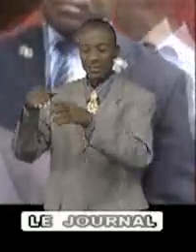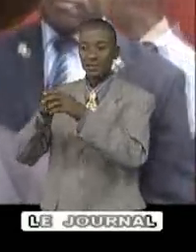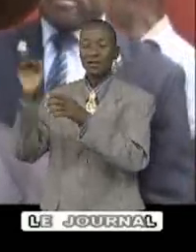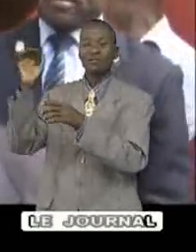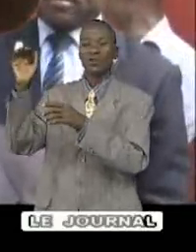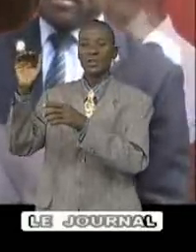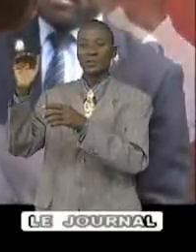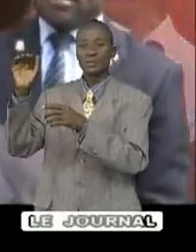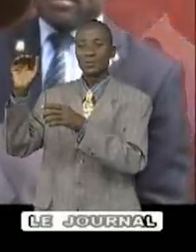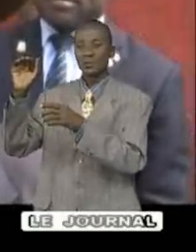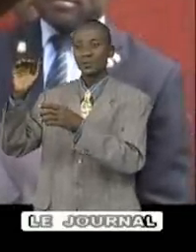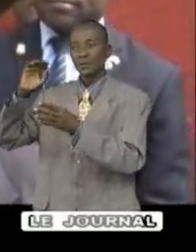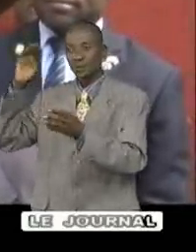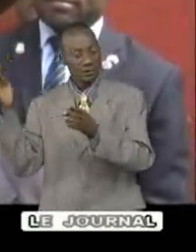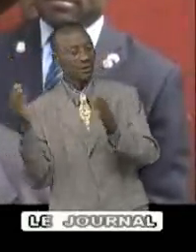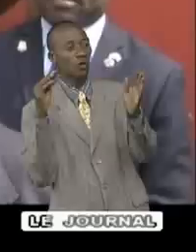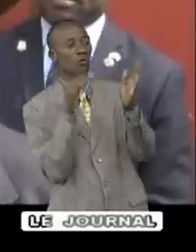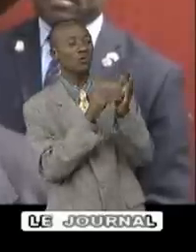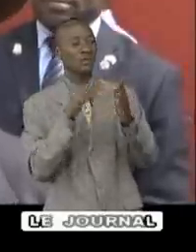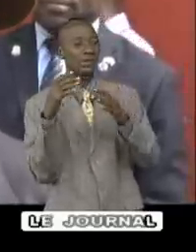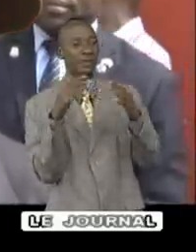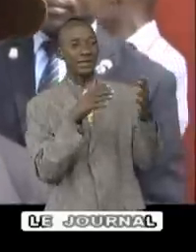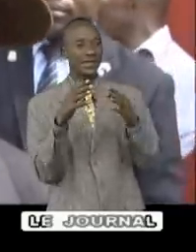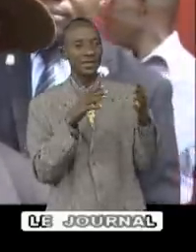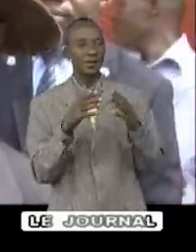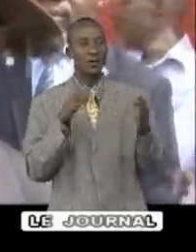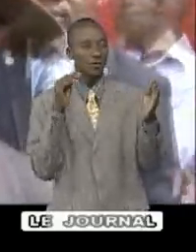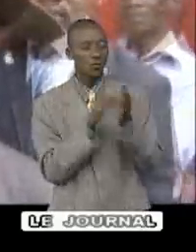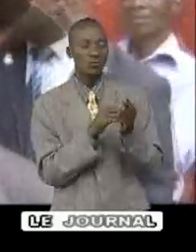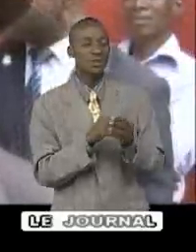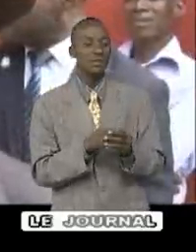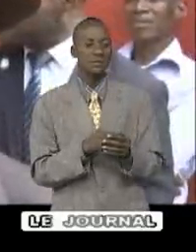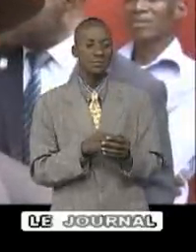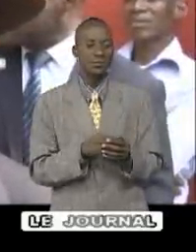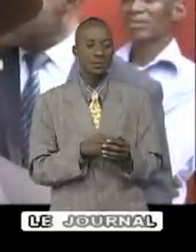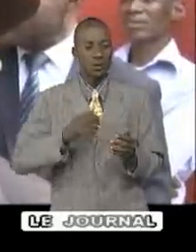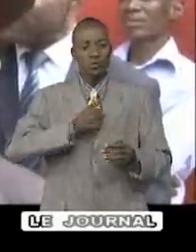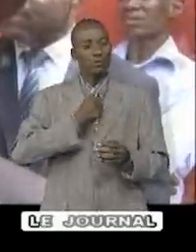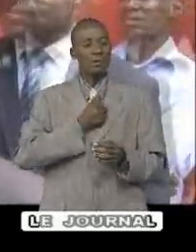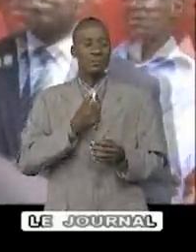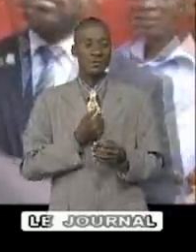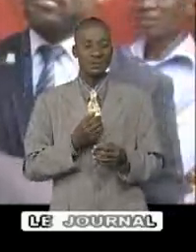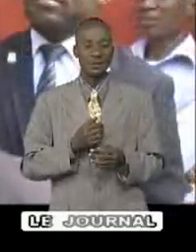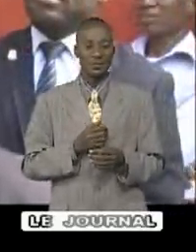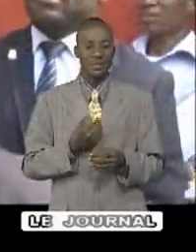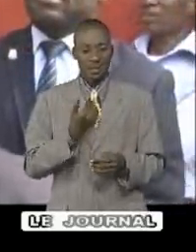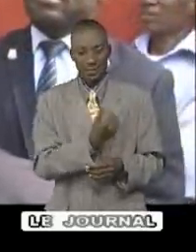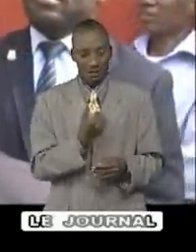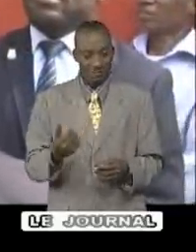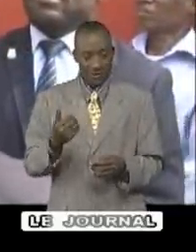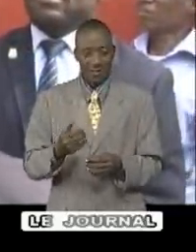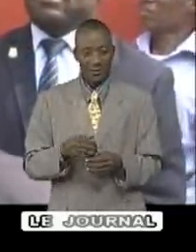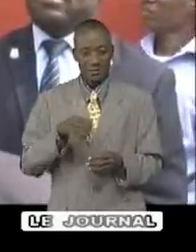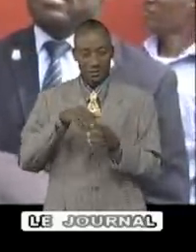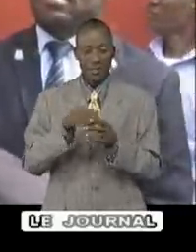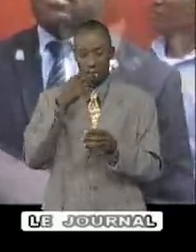nationale. C'est-à-dire qu'ils utilisent les avantages de la démocratie, mais ils font la guerre à leur propre